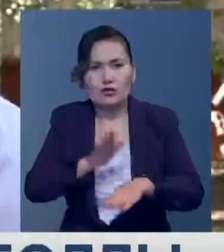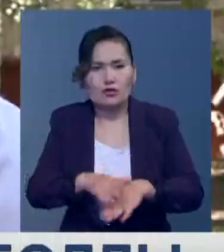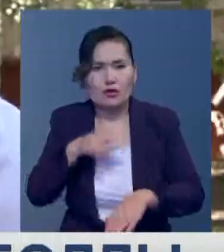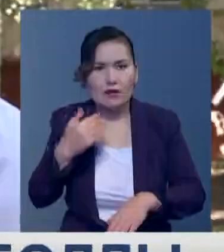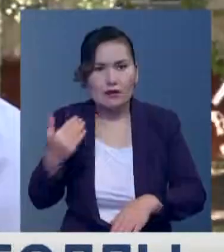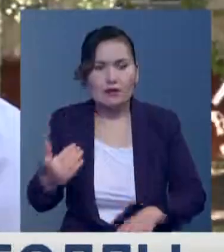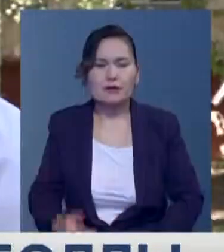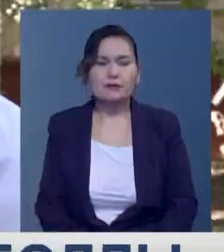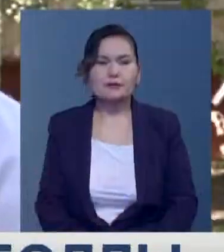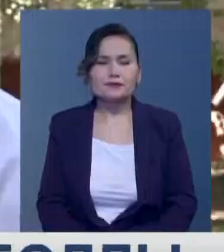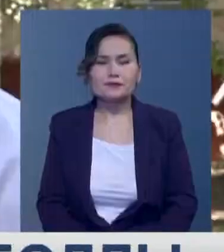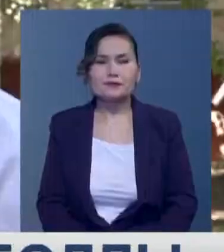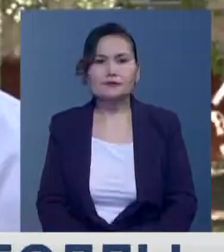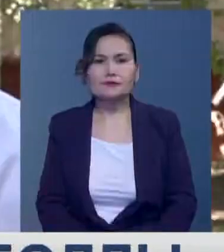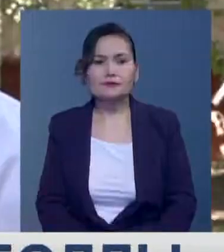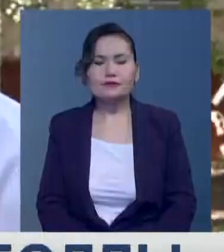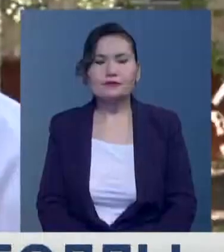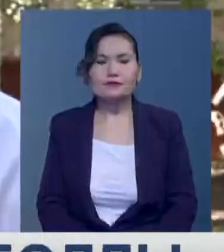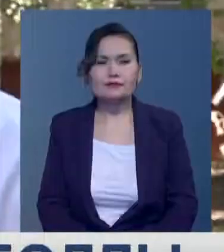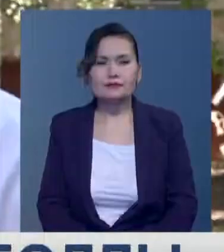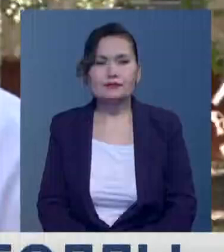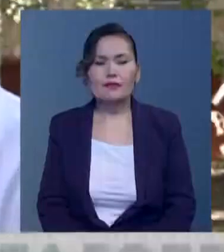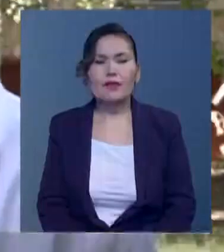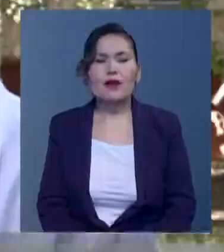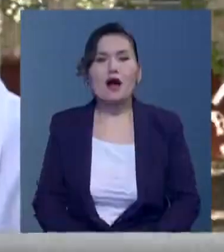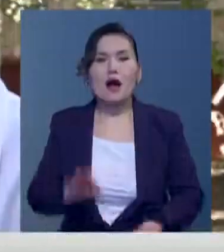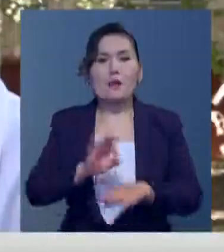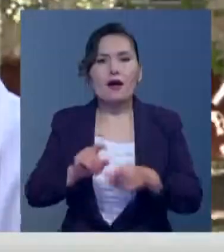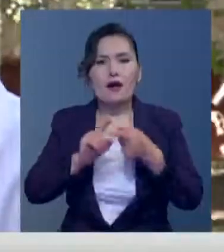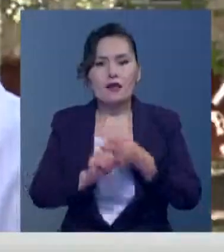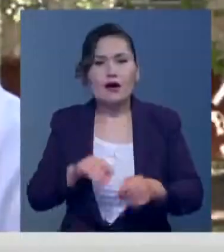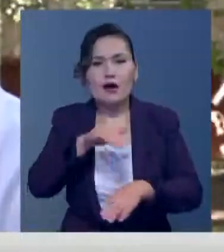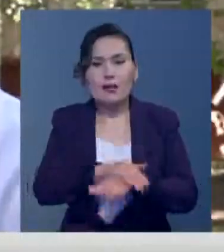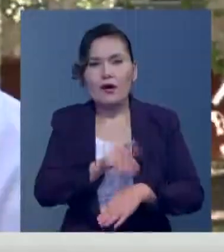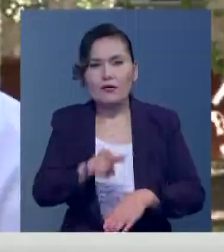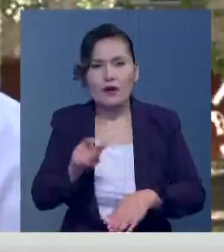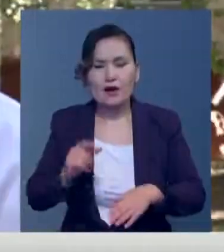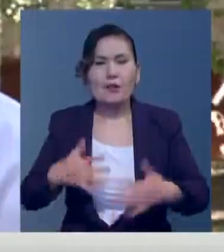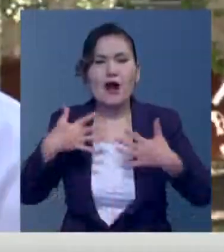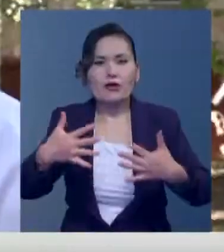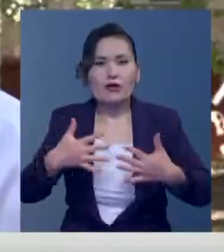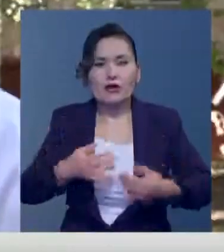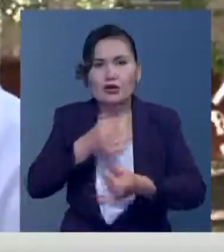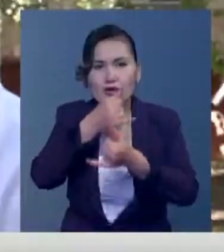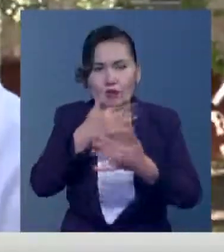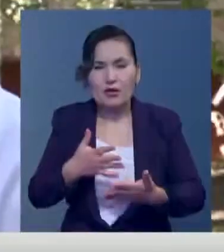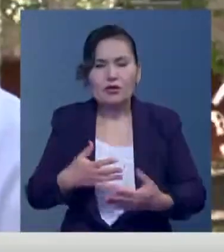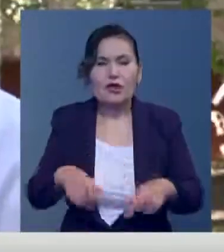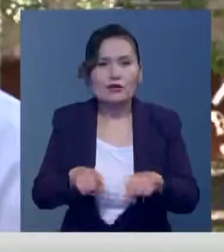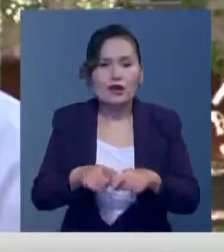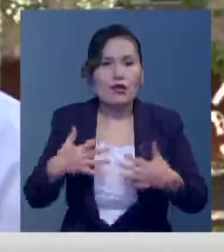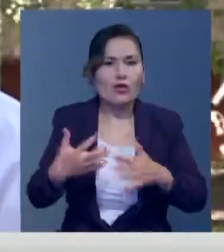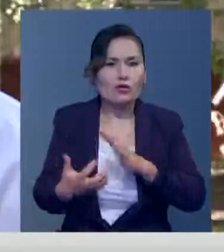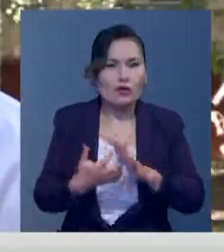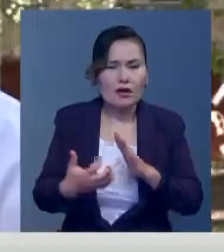коронавирусной инфекцией длительное время нуждается в кислородной поддержке. Коронавирус инфекциясына душар болған адамдар тынысы тарылып, оттегі жетіспеушілігіне тап болады.